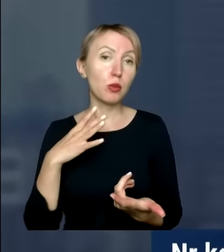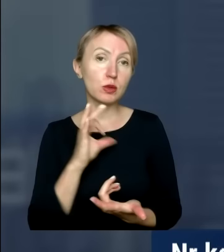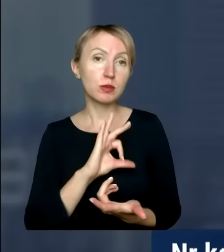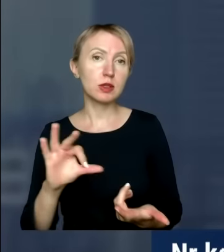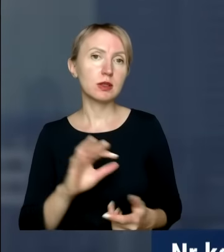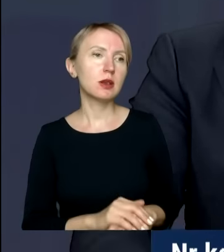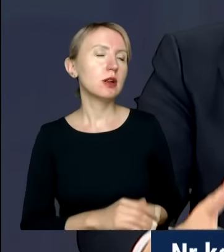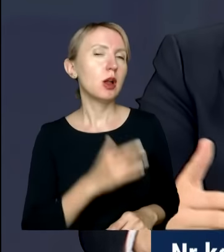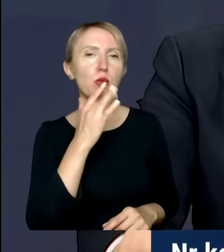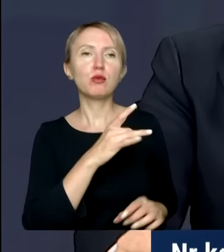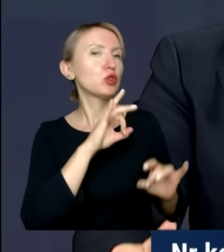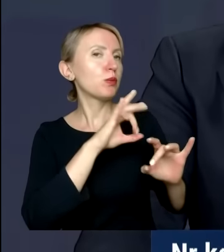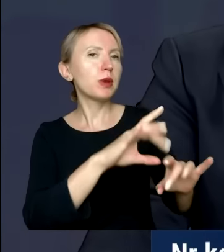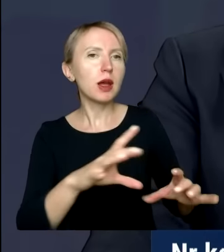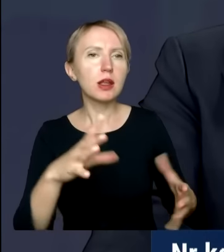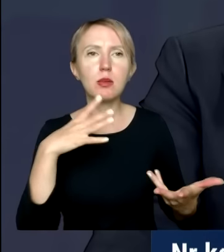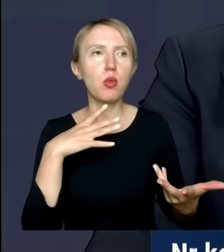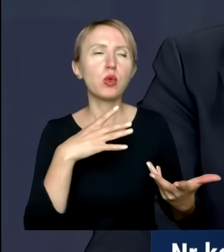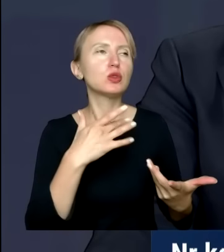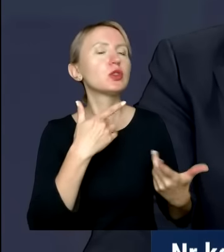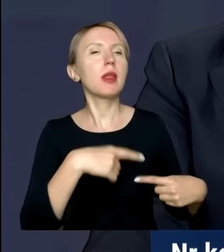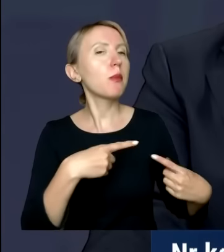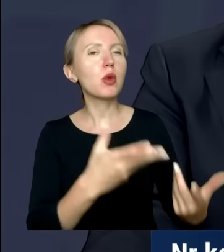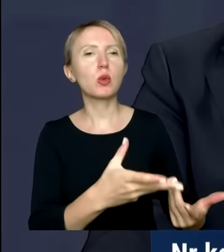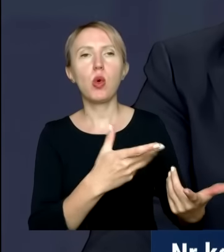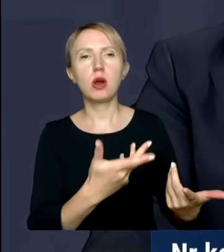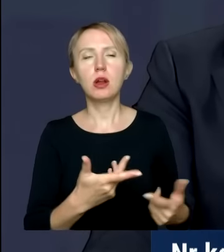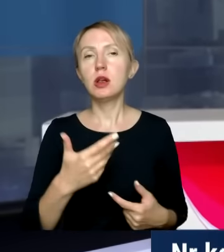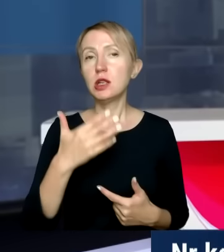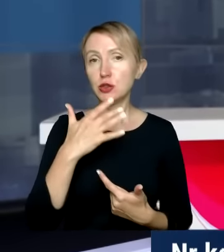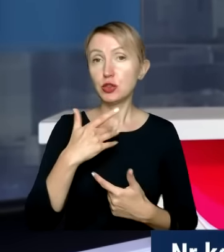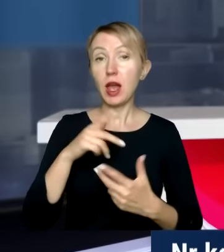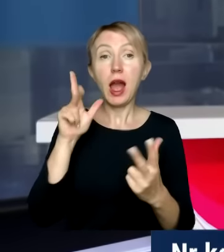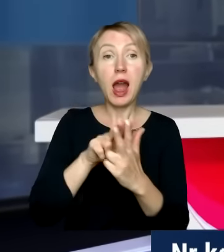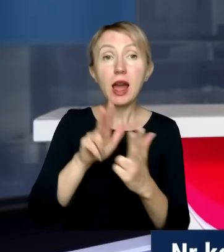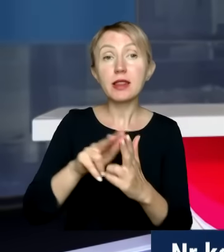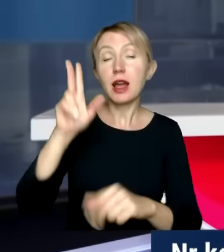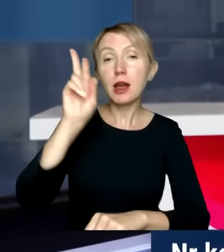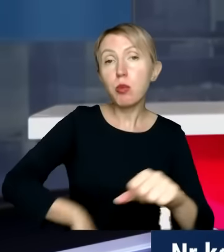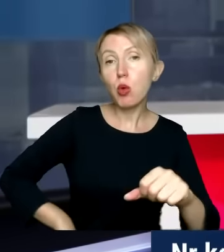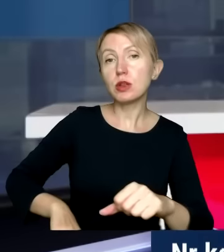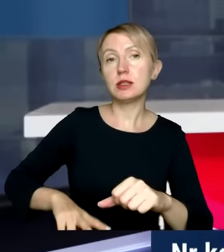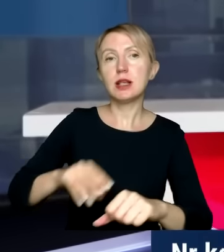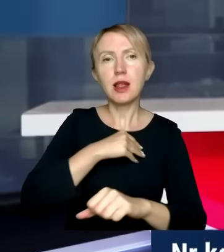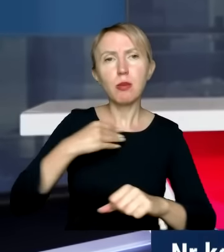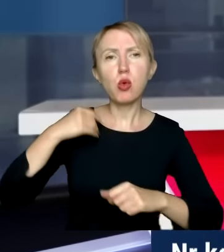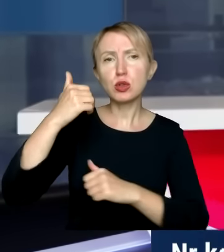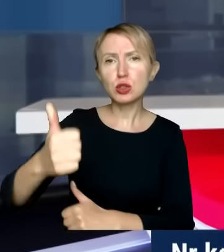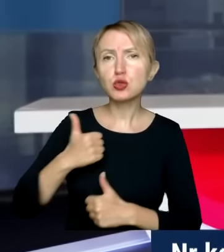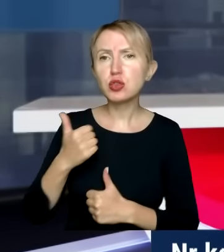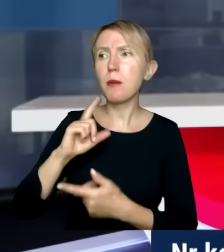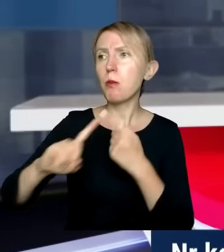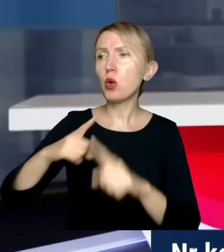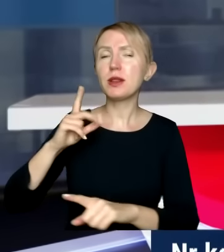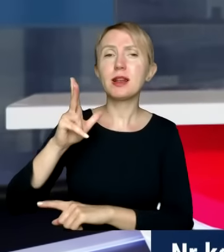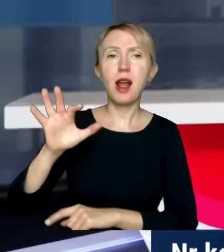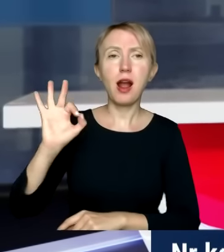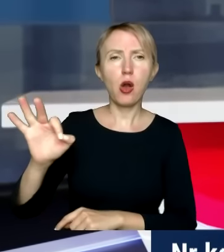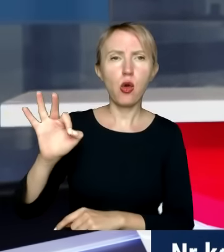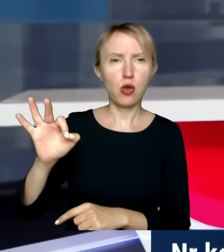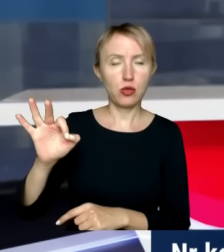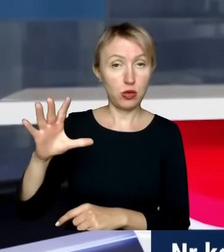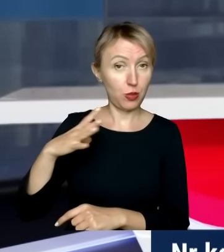inspirowane czy te ataki na polskich funkcjon straży granicznej policji na polskiego żołnierza przez polityków koalicji Obywatelskiej